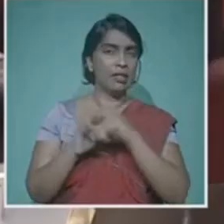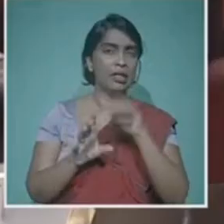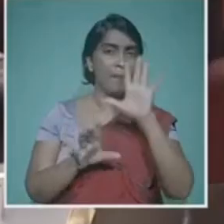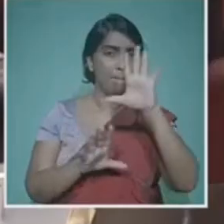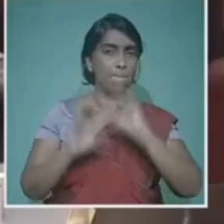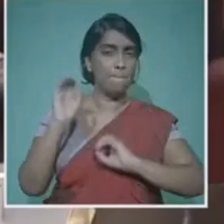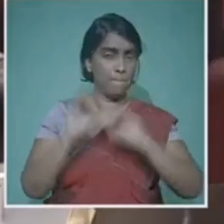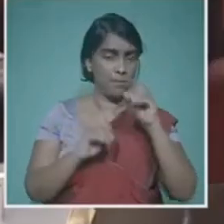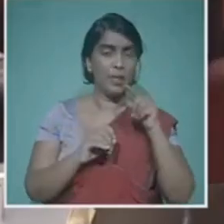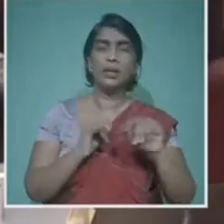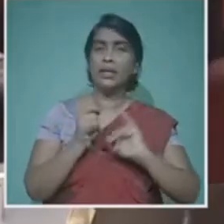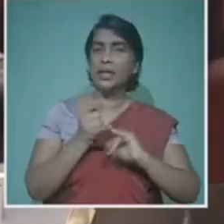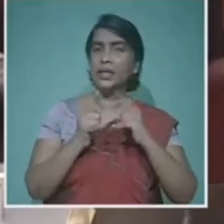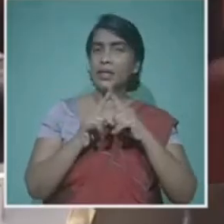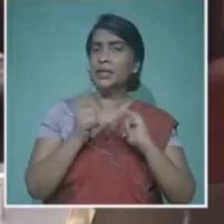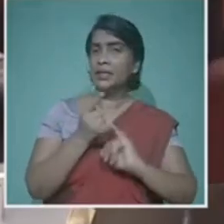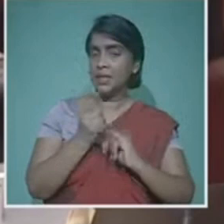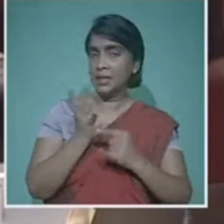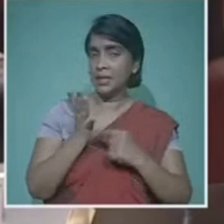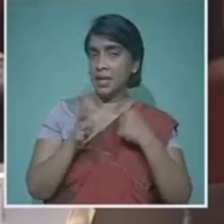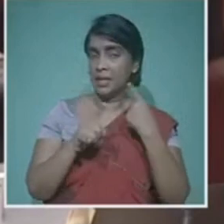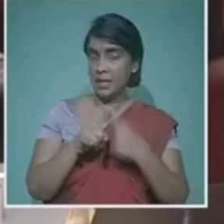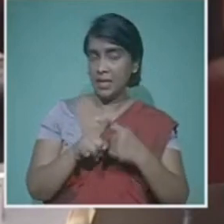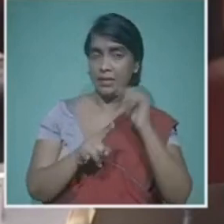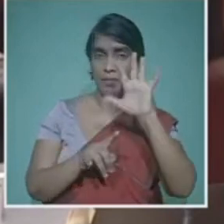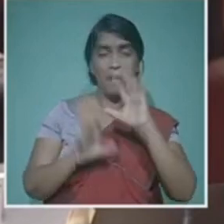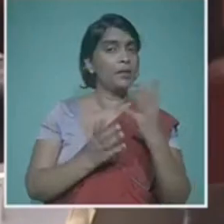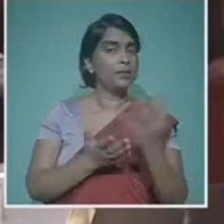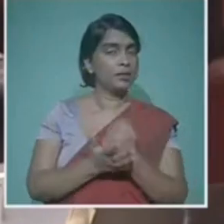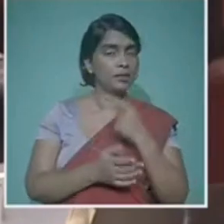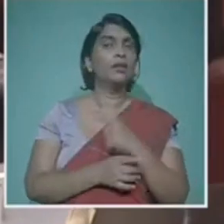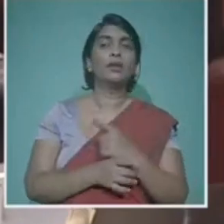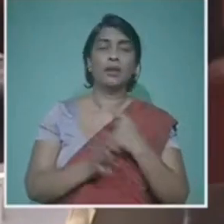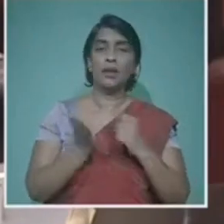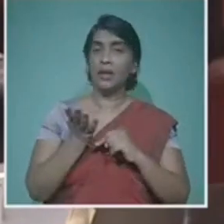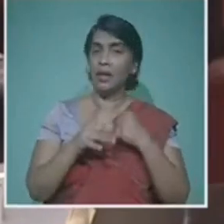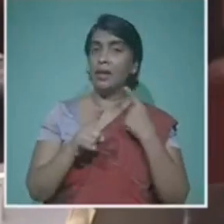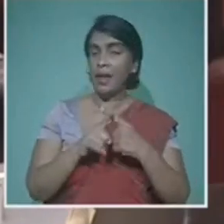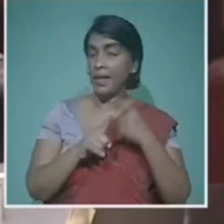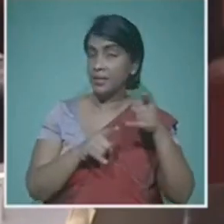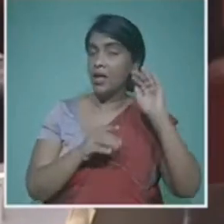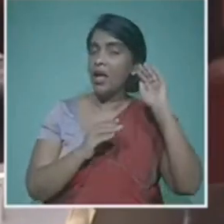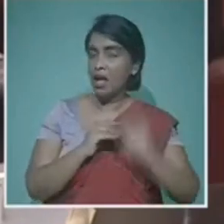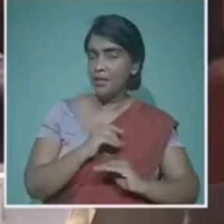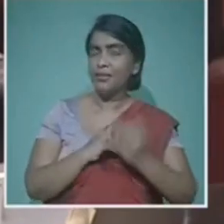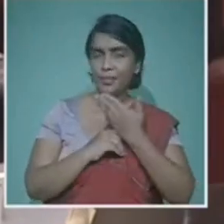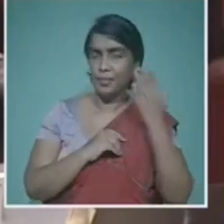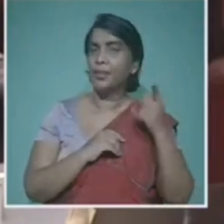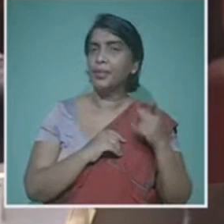போடுகிறீர்கள். அதிலே நீங்கள் அந்த வரியை குறைத்தால் இன்னும் அவர்கள் அந்த கம்பெனிகள்